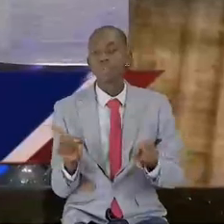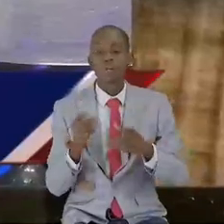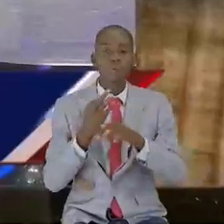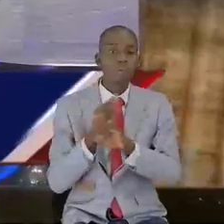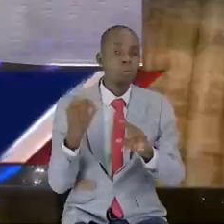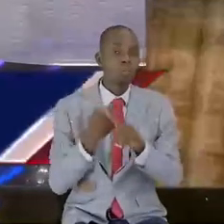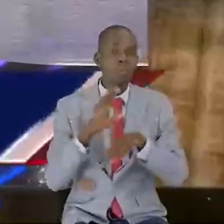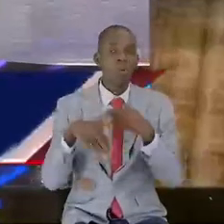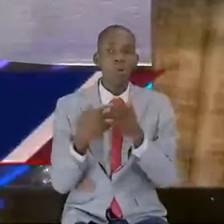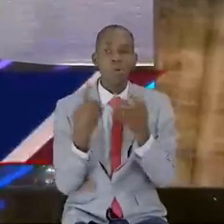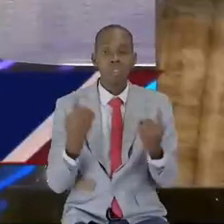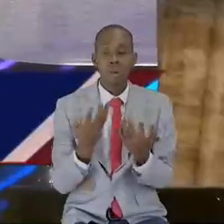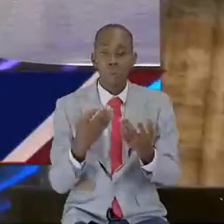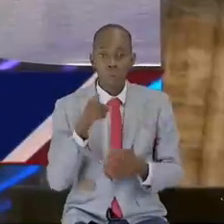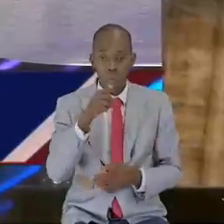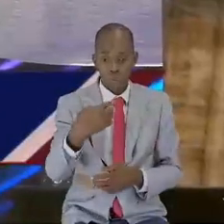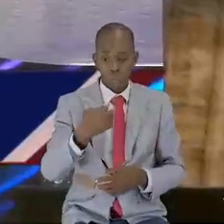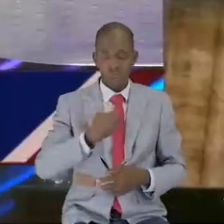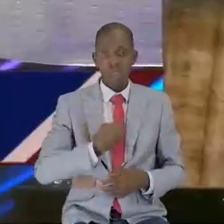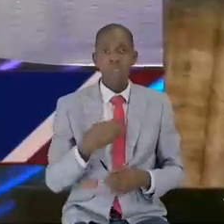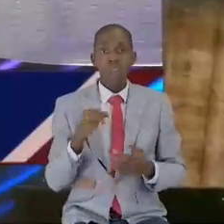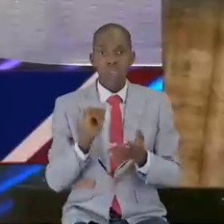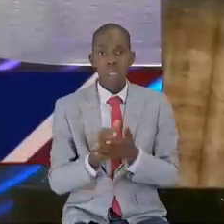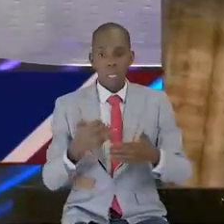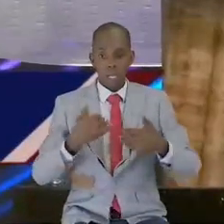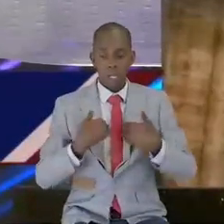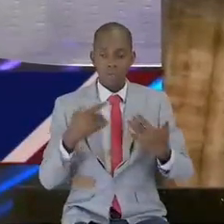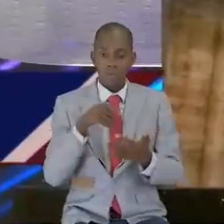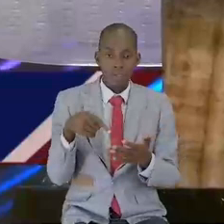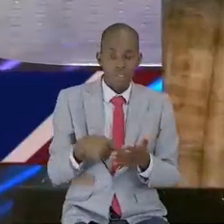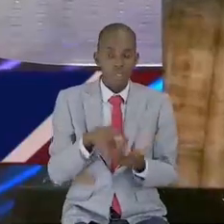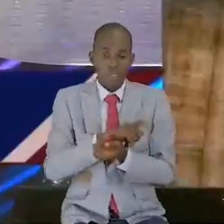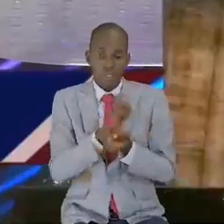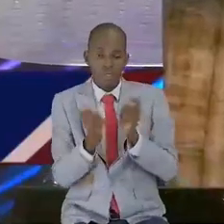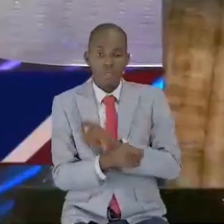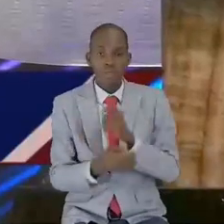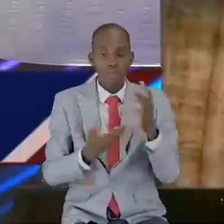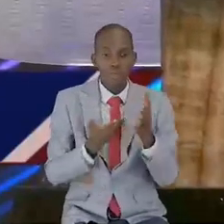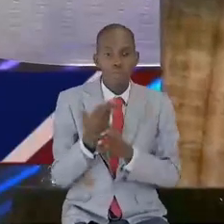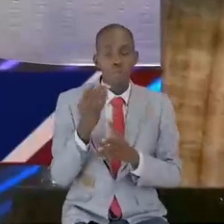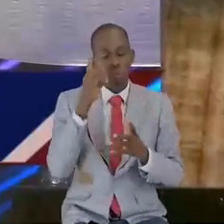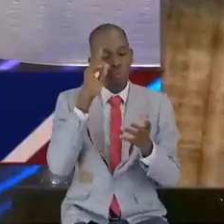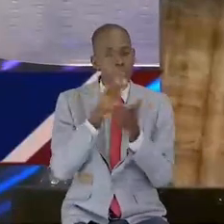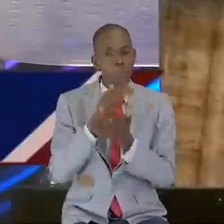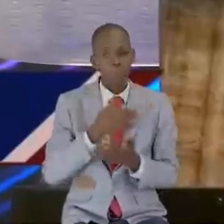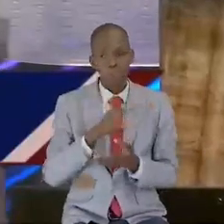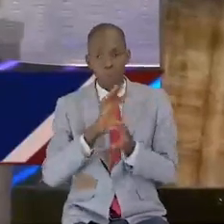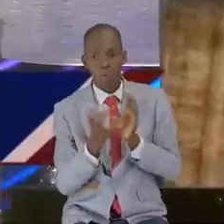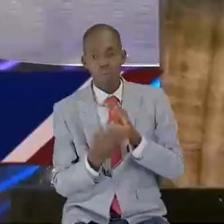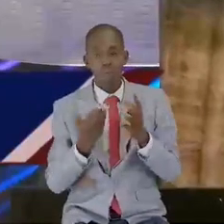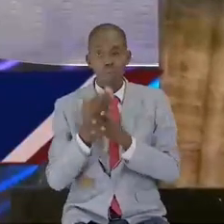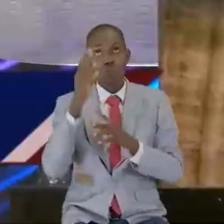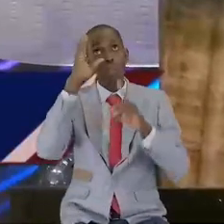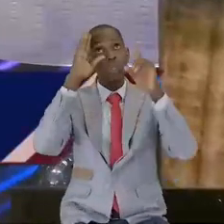toi maintenant qui a eu cette transformation et cette conversion à travers lui, il veut que tu puisses aussi